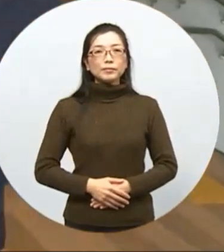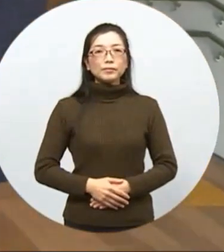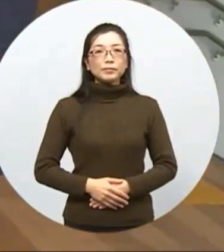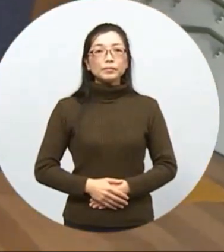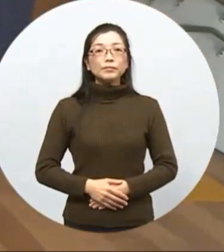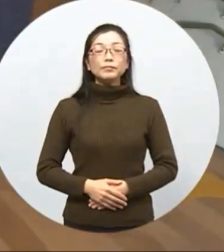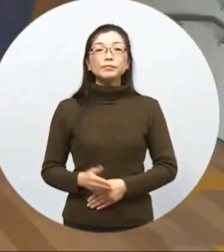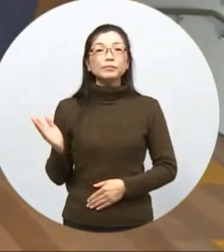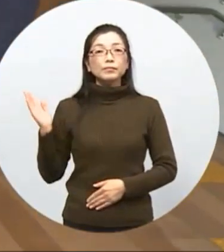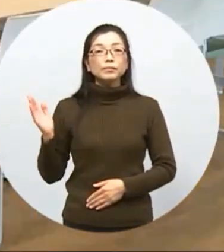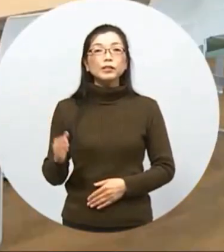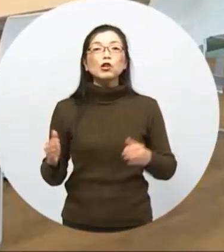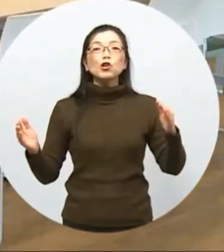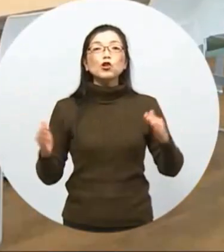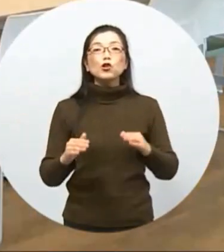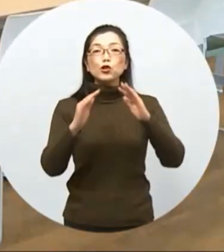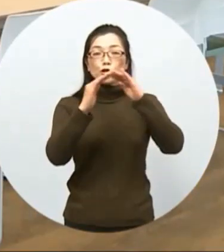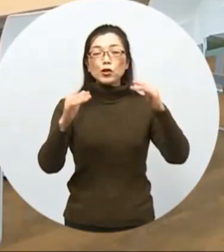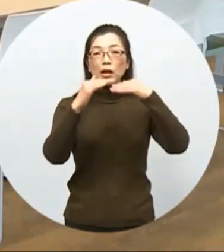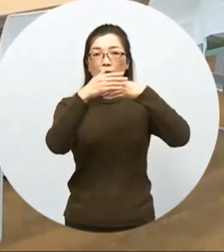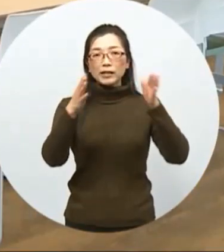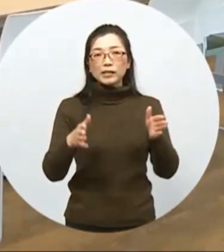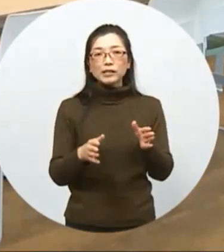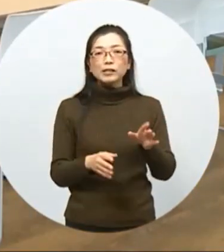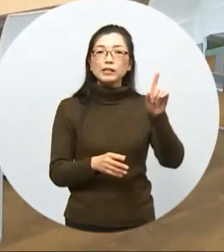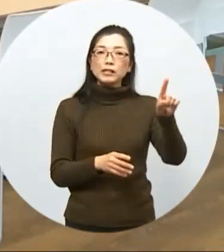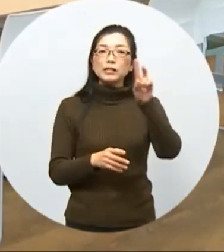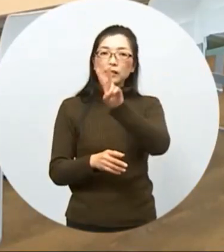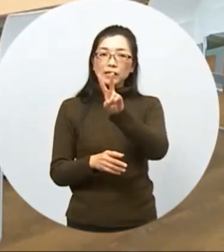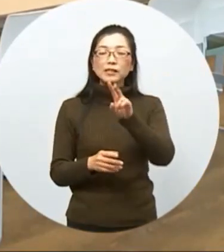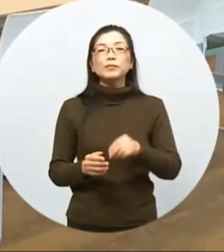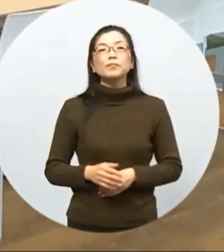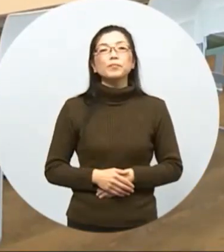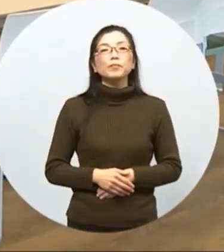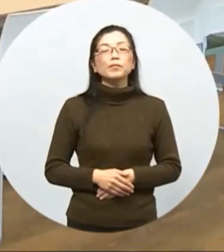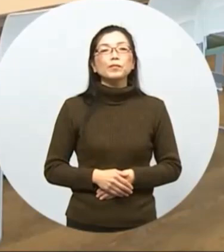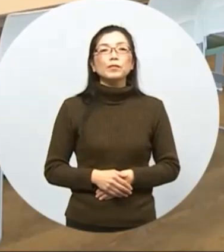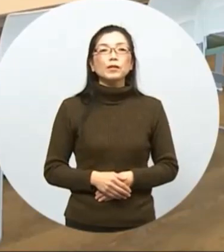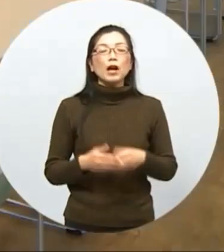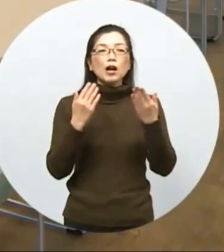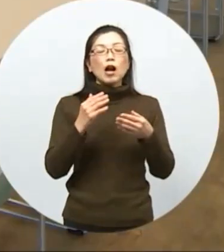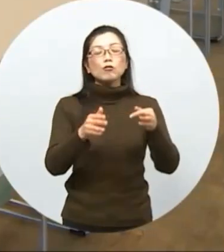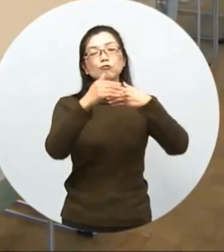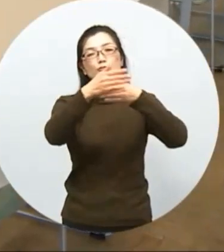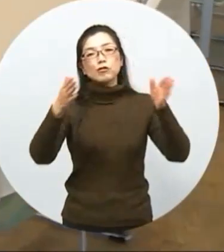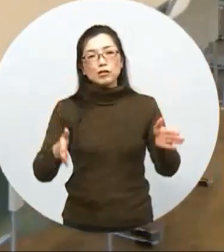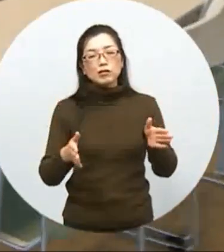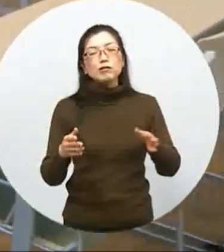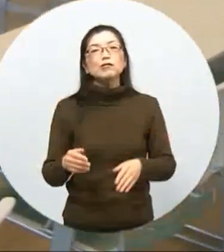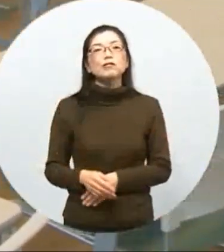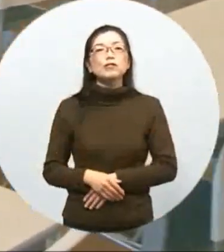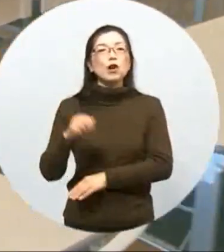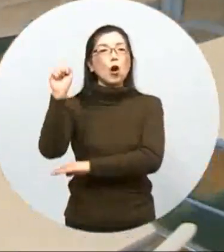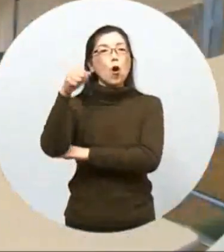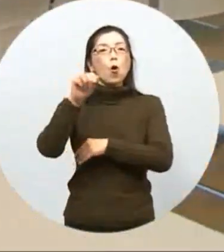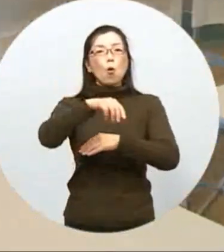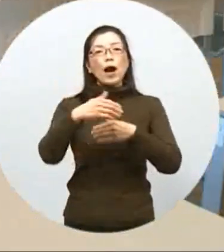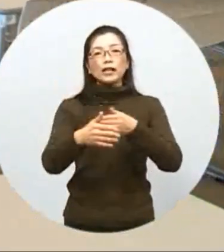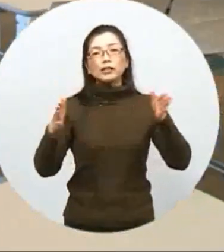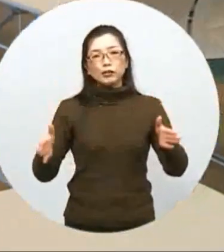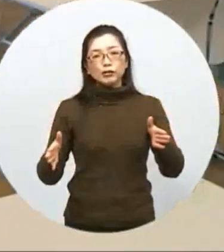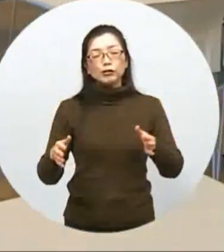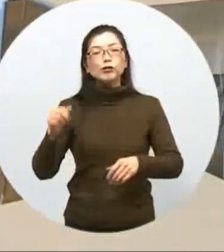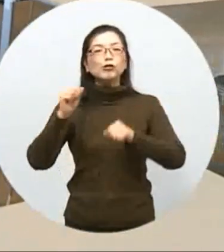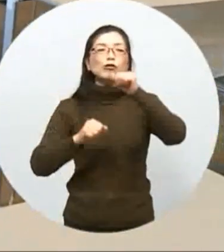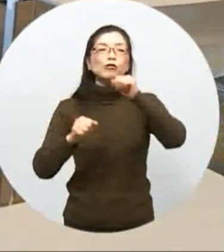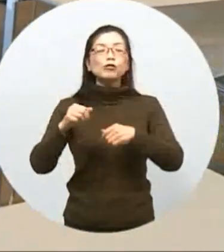この階には集会室1、2、また学習室は室がございます。またフリースペースもございまして、こちらも自由に